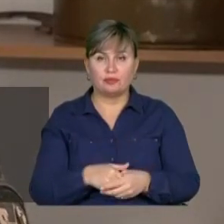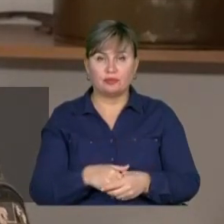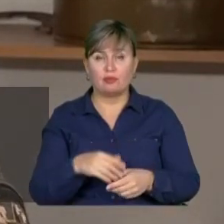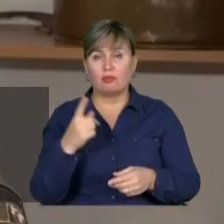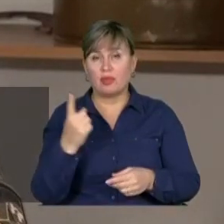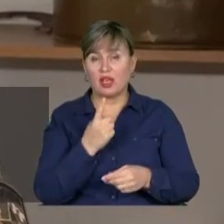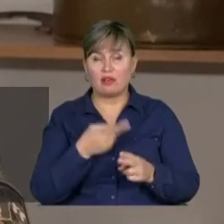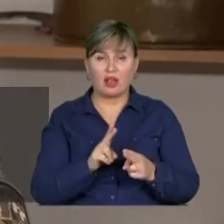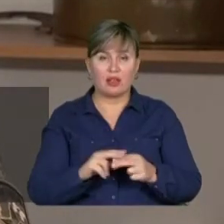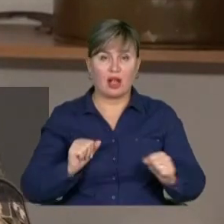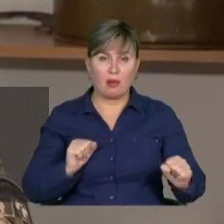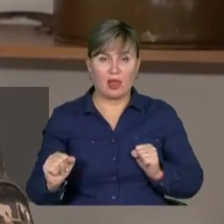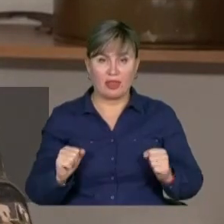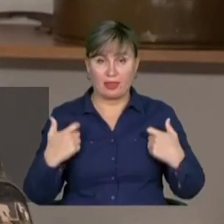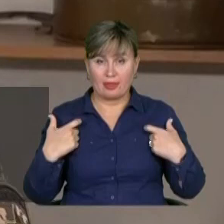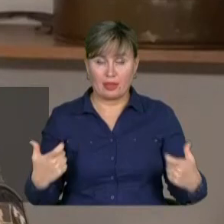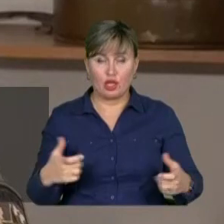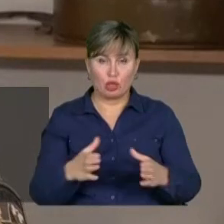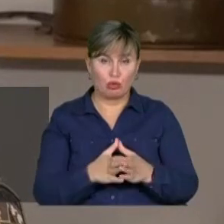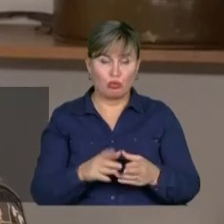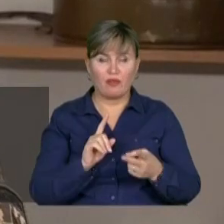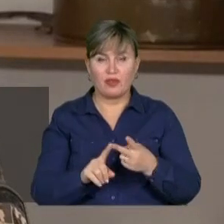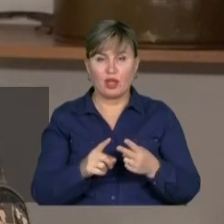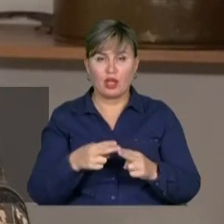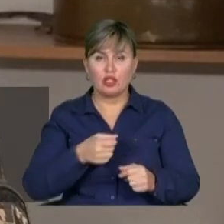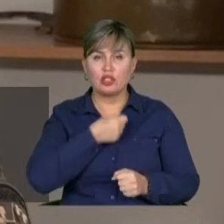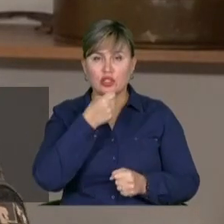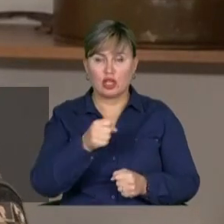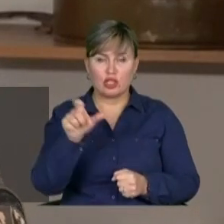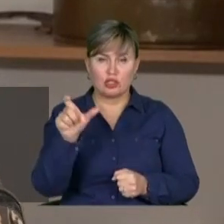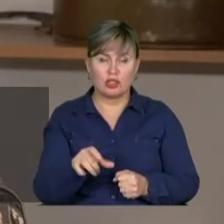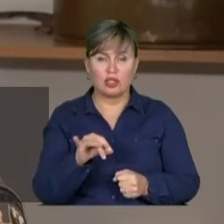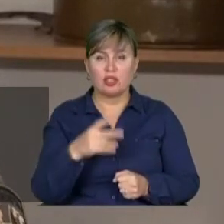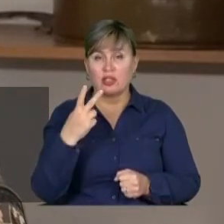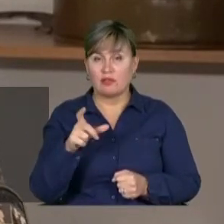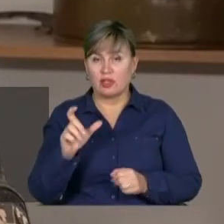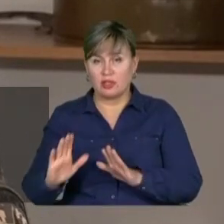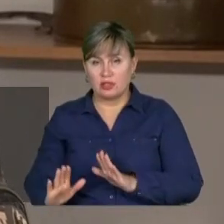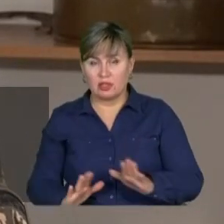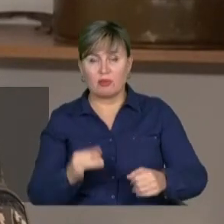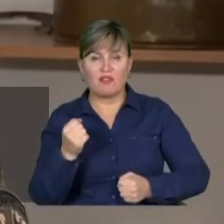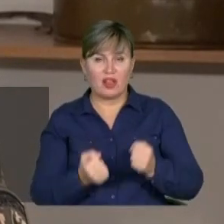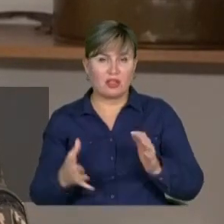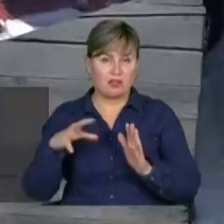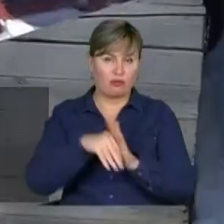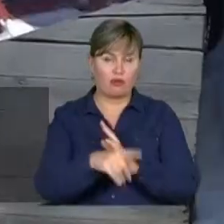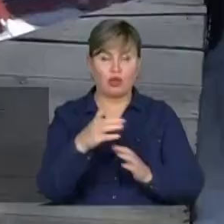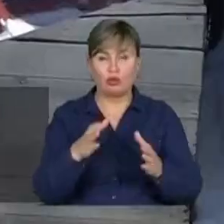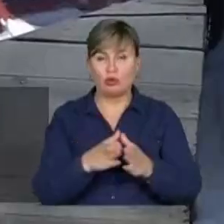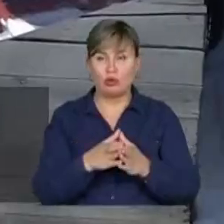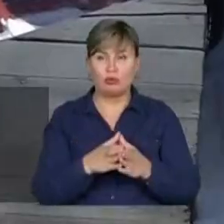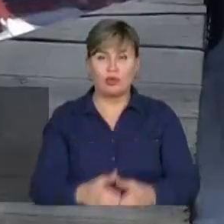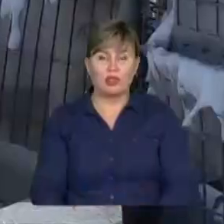Первый – это командир группы, второй – это старший сапер, и 2 сапера, и водитель входит на одну группу. Перед